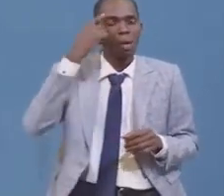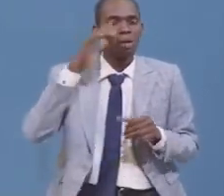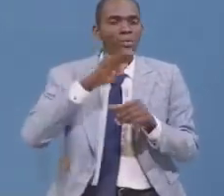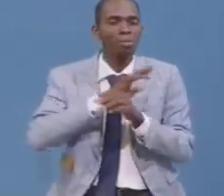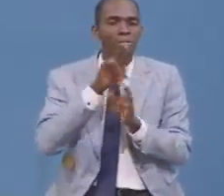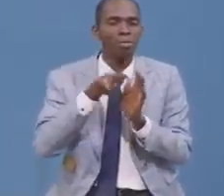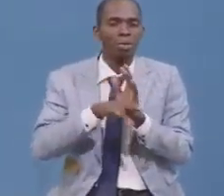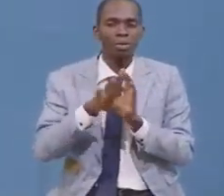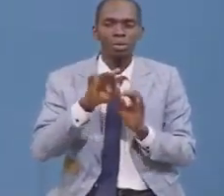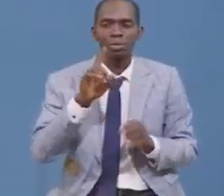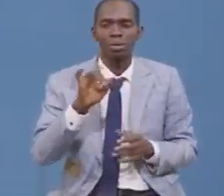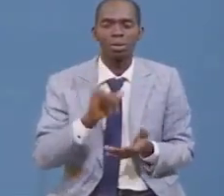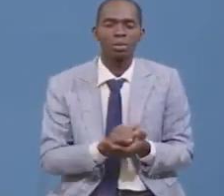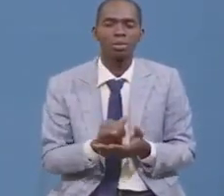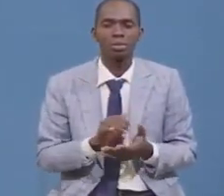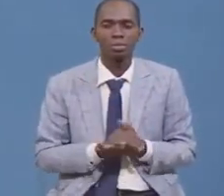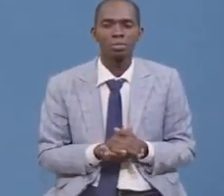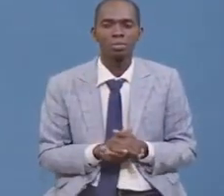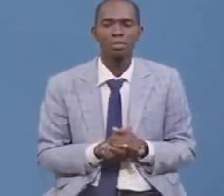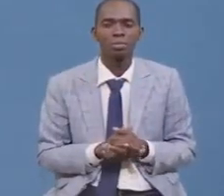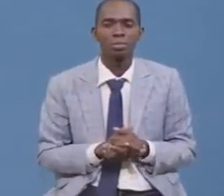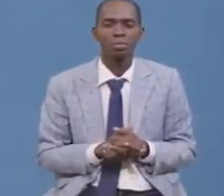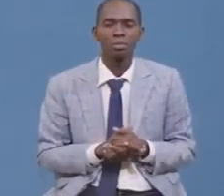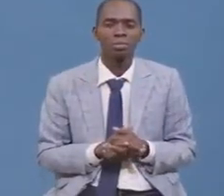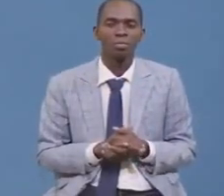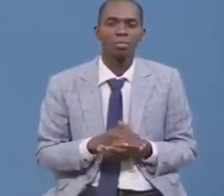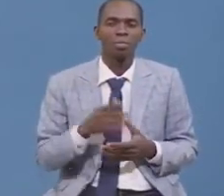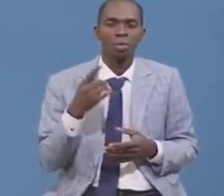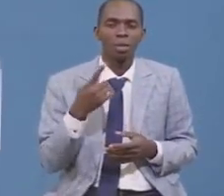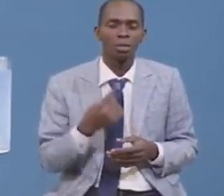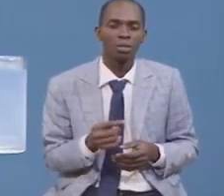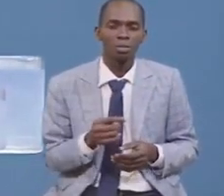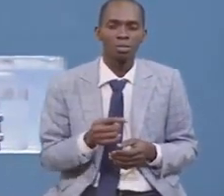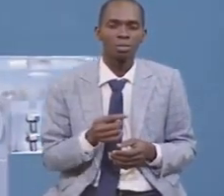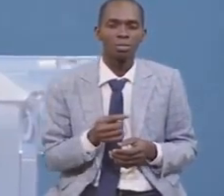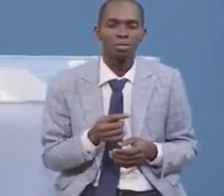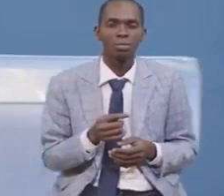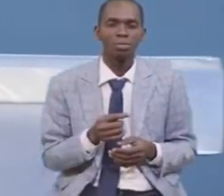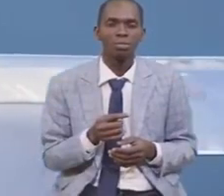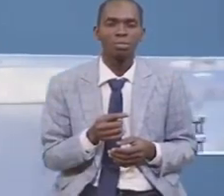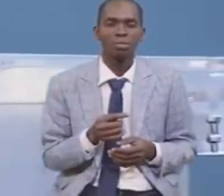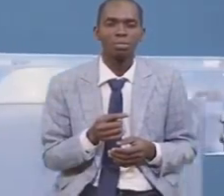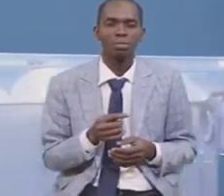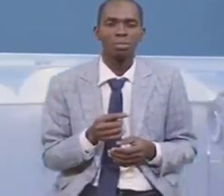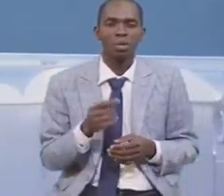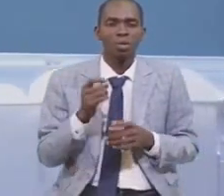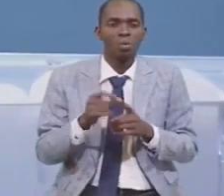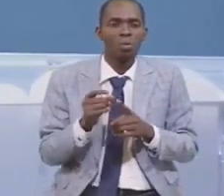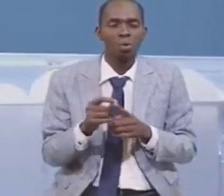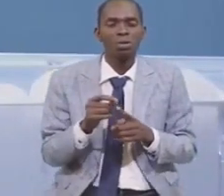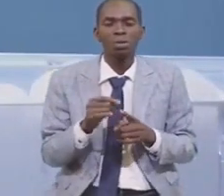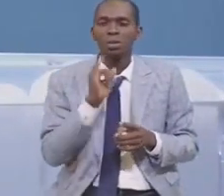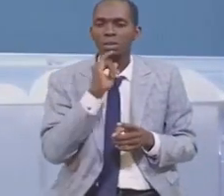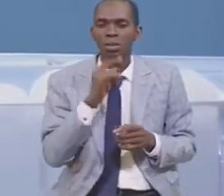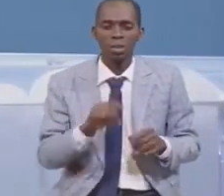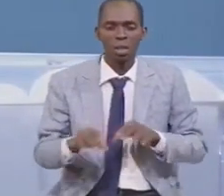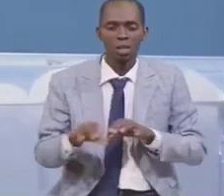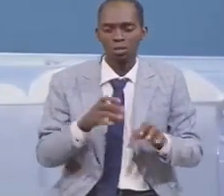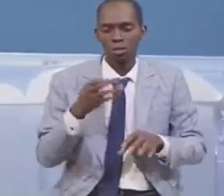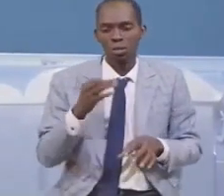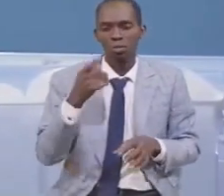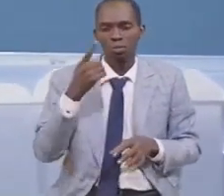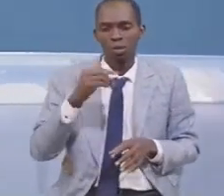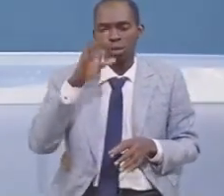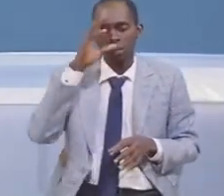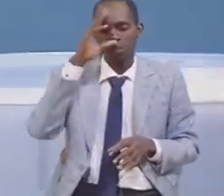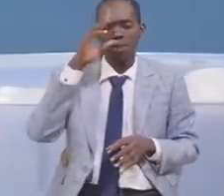అంటున్నాడు, ఇందు విషయమై మీరు మనస్సాక్షి కలిగి ఉండండి. The actions of the man. మనుషుని యొక్క చర్యలు మనుషుడు